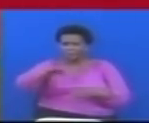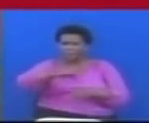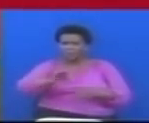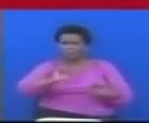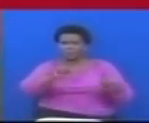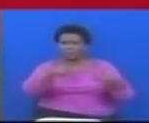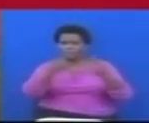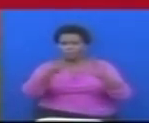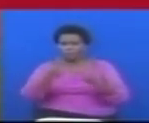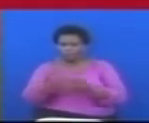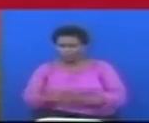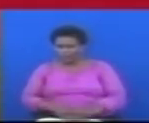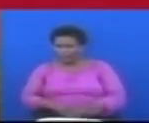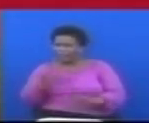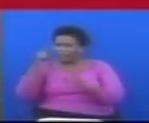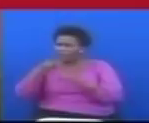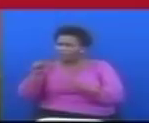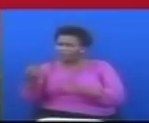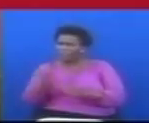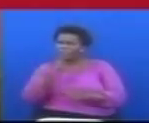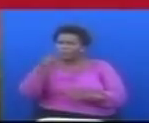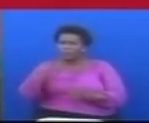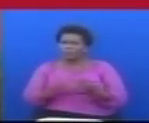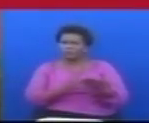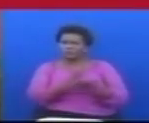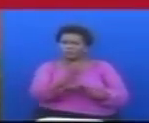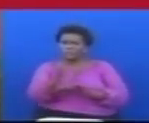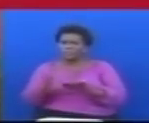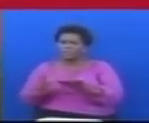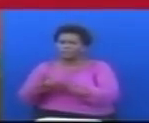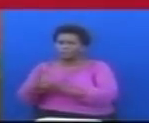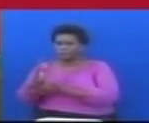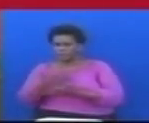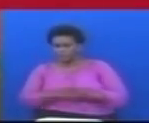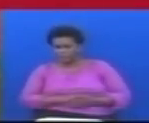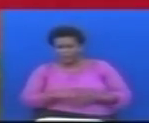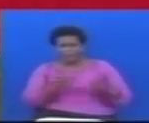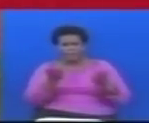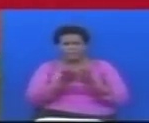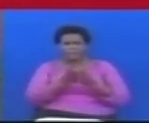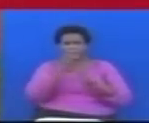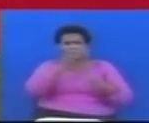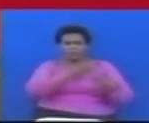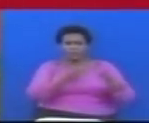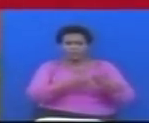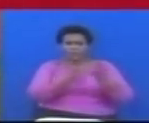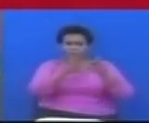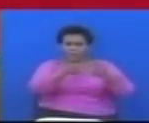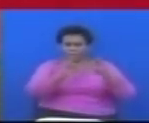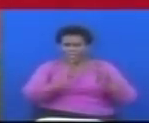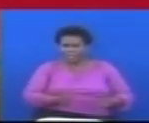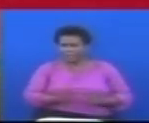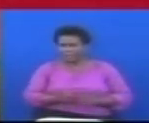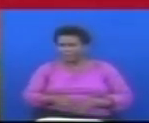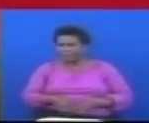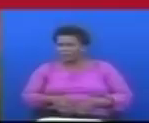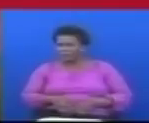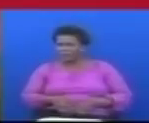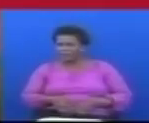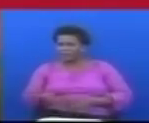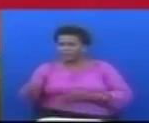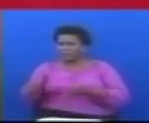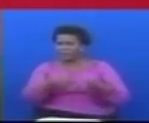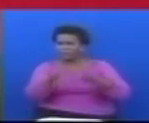katika maeneo haya bila shaka. Lakini pia kuna ujenzi wa madaraja, Mheshimiwa Gulamali unafahamu kule Mto Manonga daraja kubwa tunaendelea